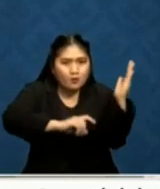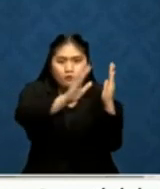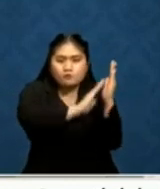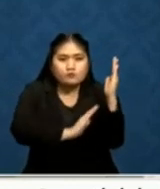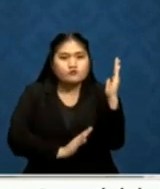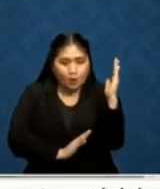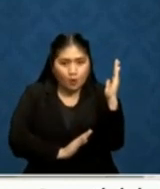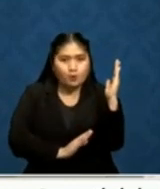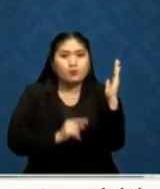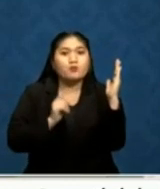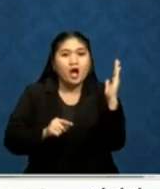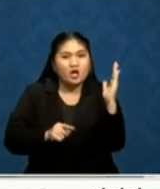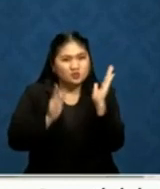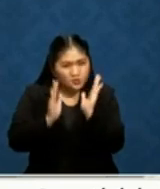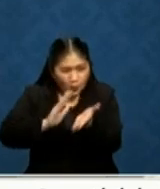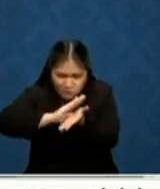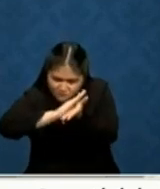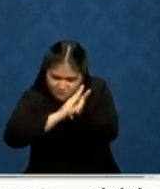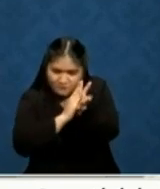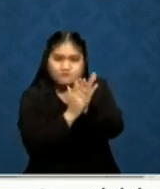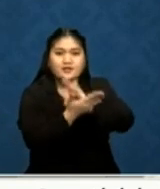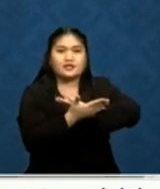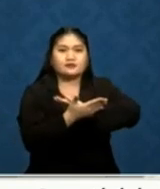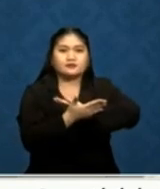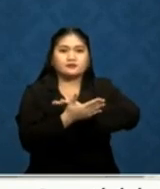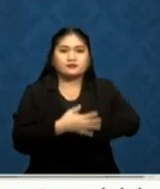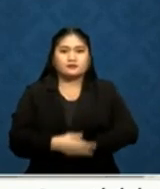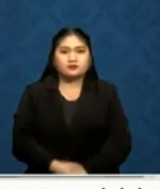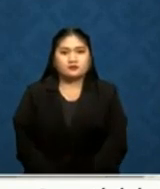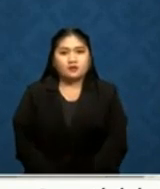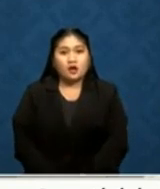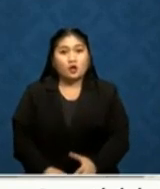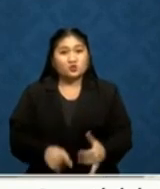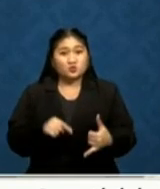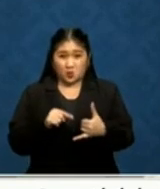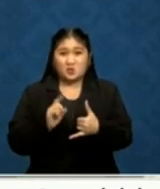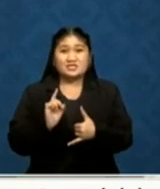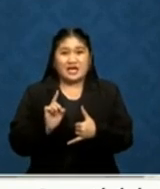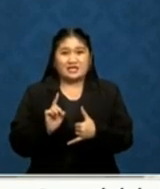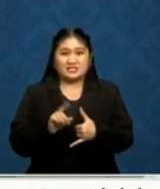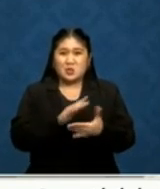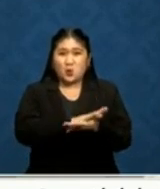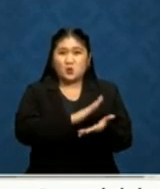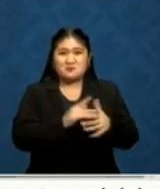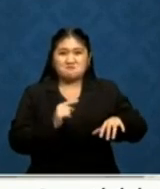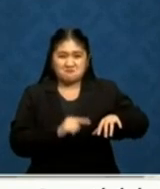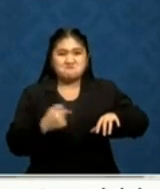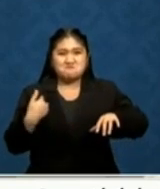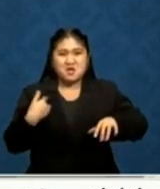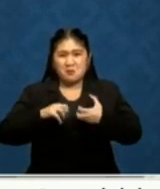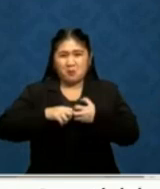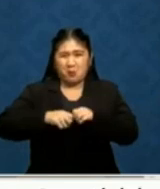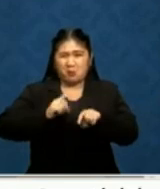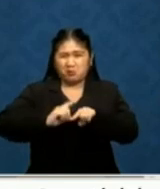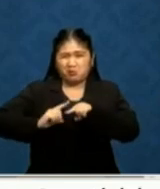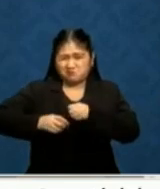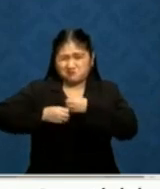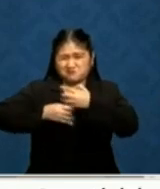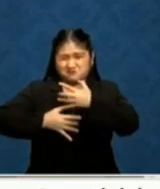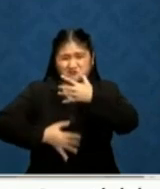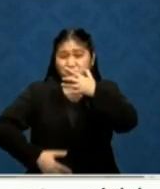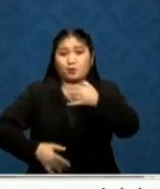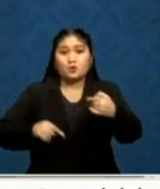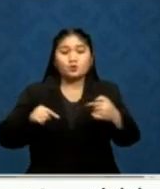นเราต้องเปลี่ยน mindset เรื่องนี้กันได้แล้วการคุกคามทางเพศที่เกิดขึ้นในโรงเรียนนี้นะคะท่านประธานยังมีปัญหามากในด้